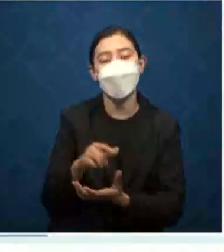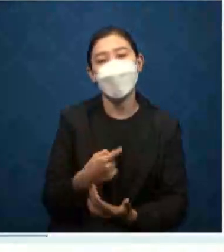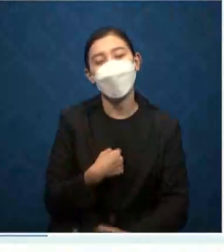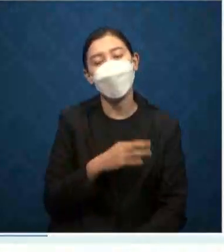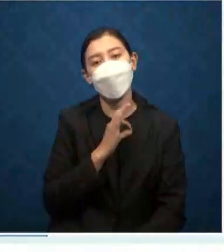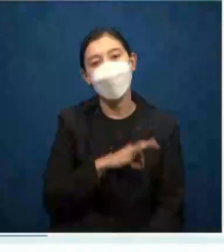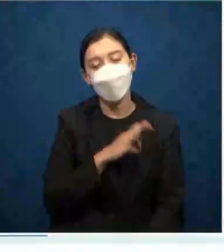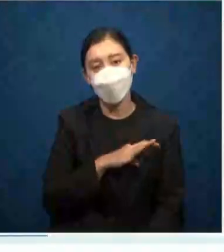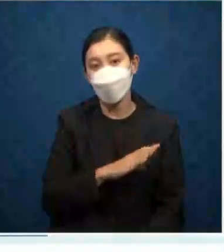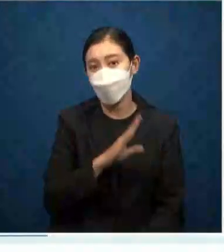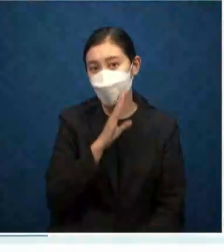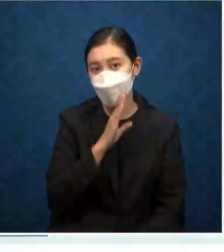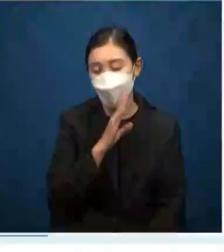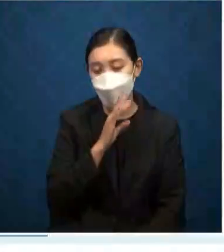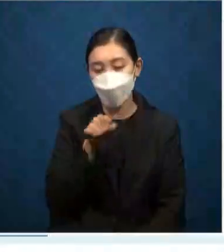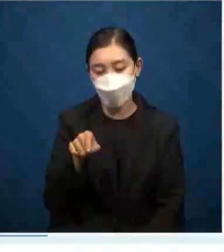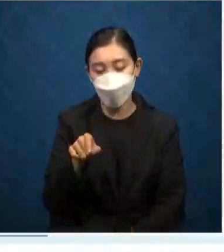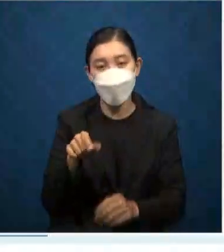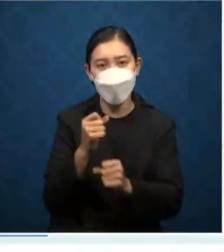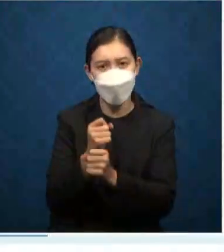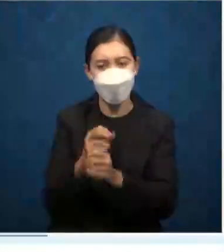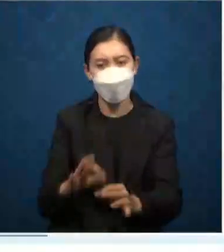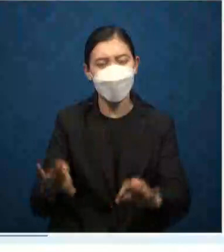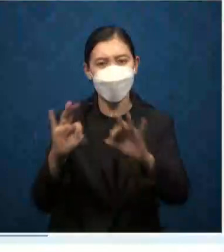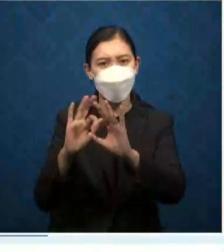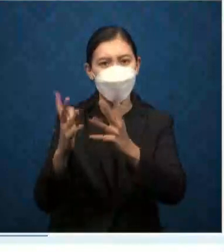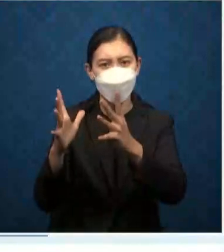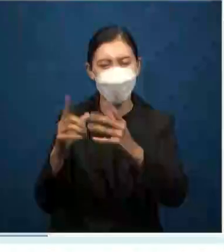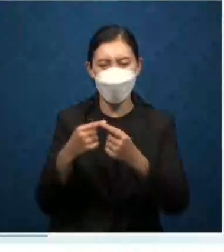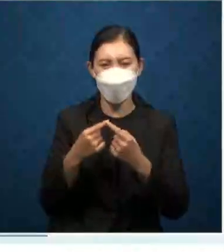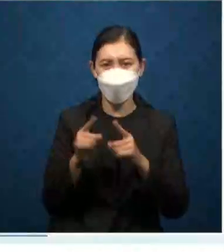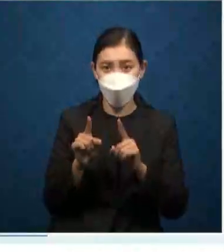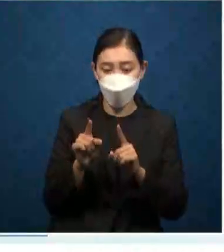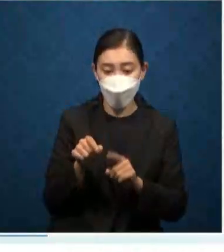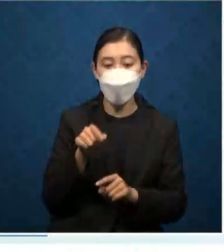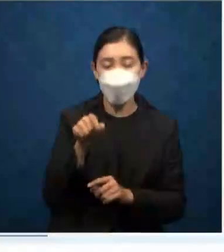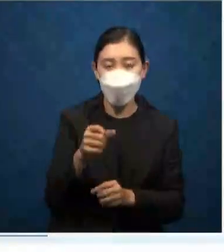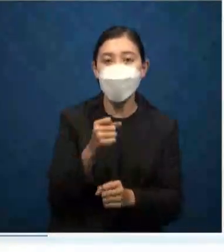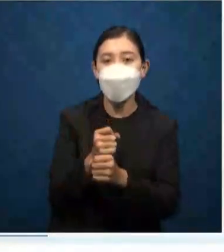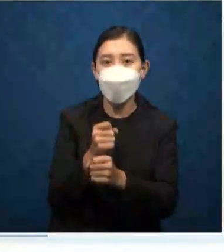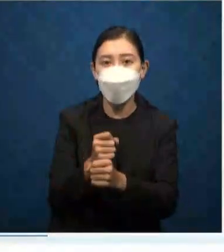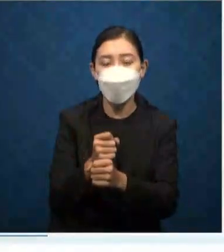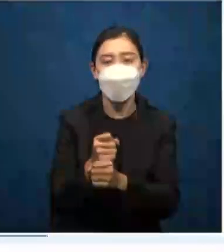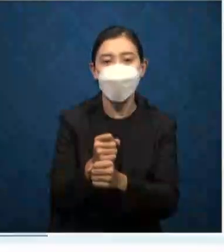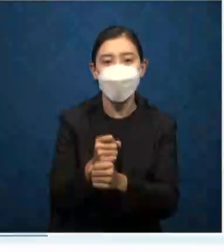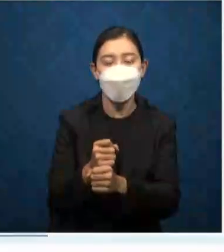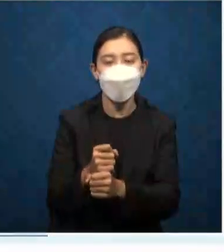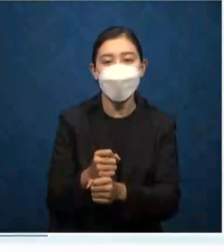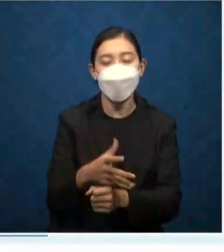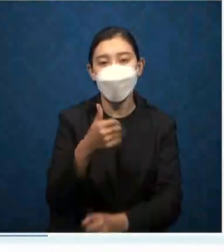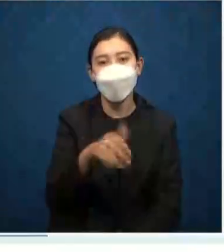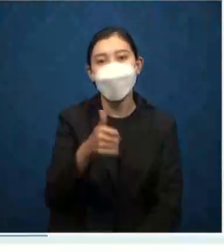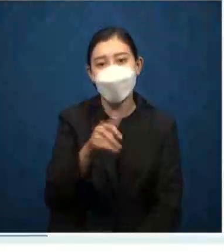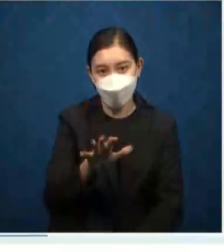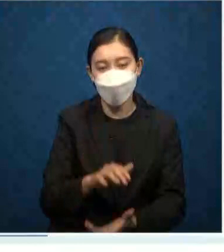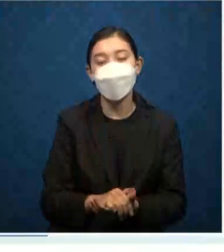ำลังที่จะมาจ้างคนที่ทำงานสำคัญอันที่สองต้องปรับเปลี่ยนวิธีปฏิรูประบบการทำงานที่ผมกราบเรียนยกตัวอย่างธนาค